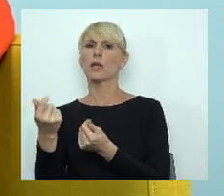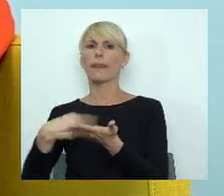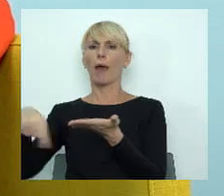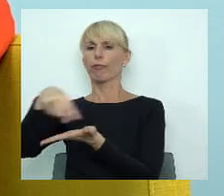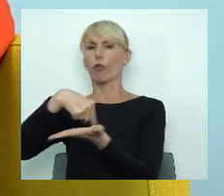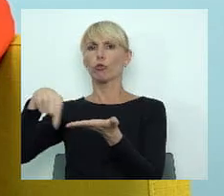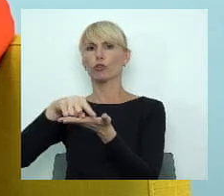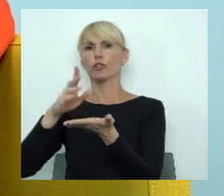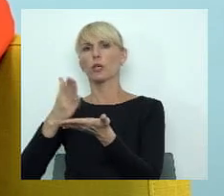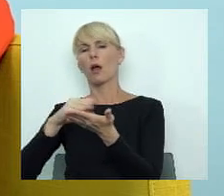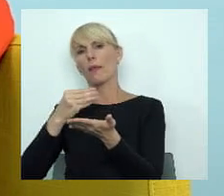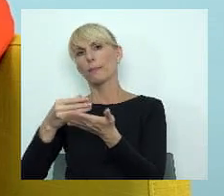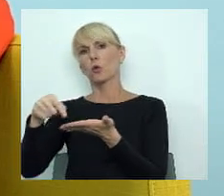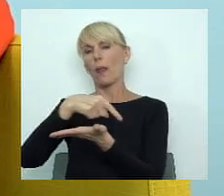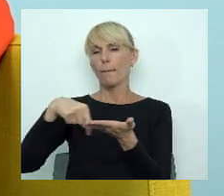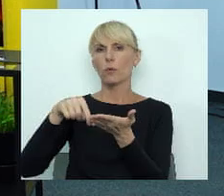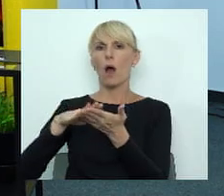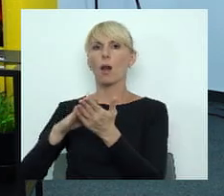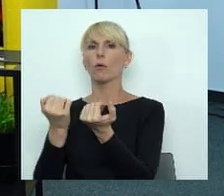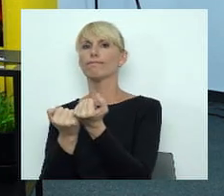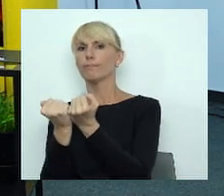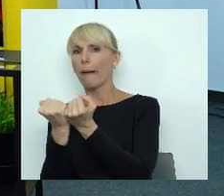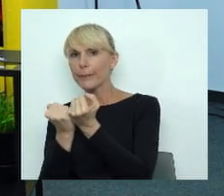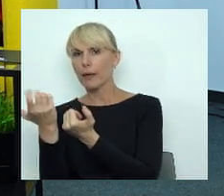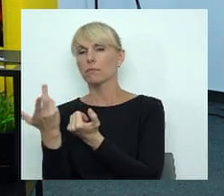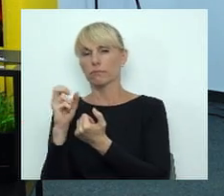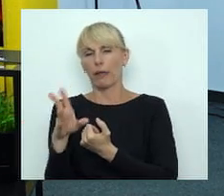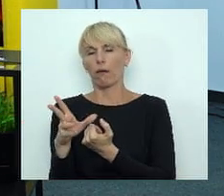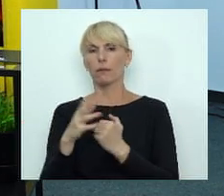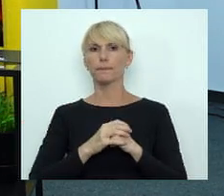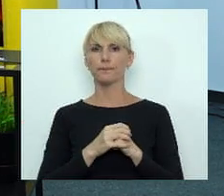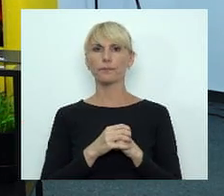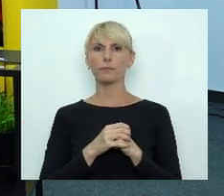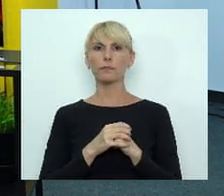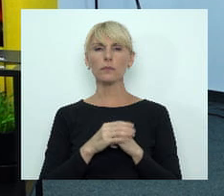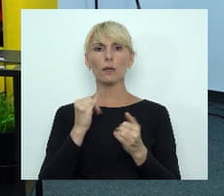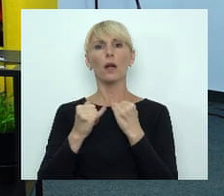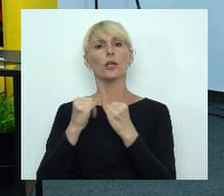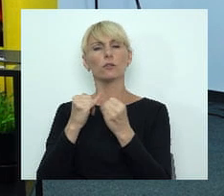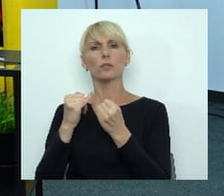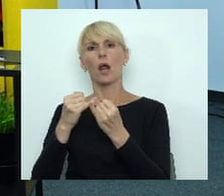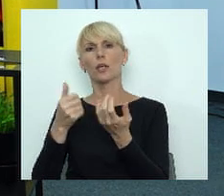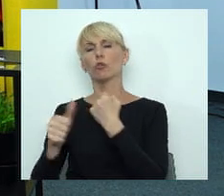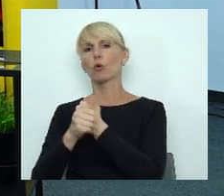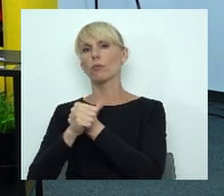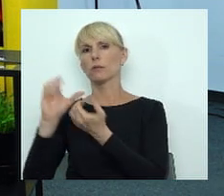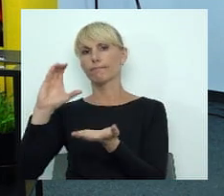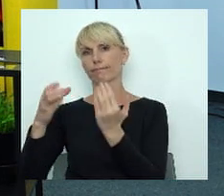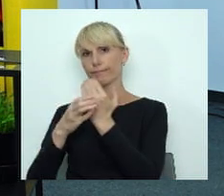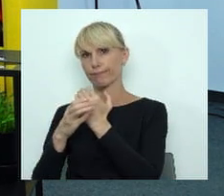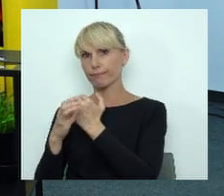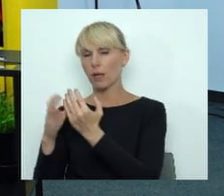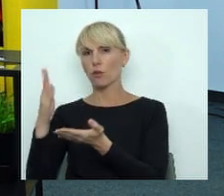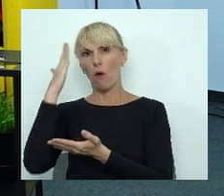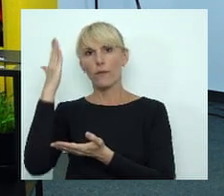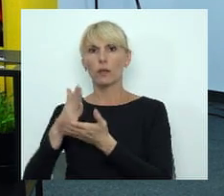tego nośnika. To myślę, przy małej skali nie jest to kwota wysoka, ale przy dużej skali udostępniania tej dokumentacji na pewno stanowiłoby to znaczące